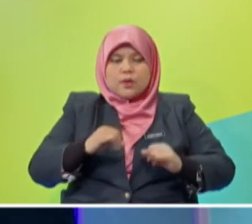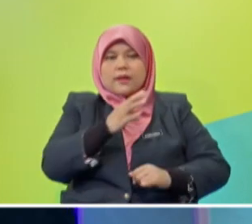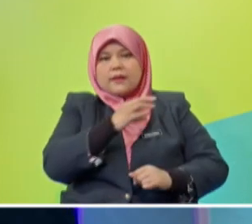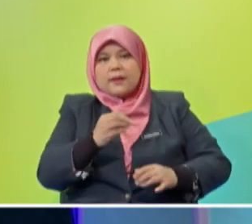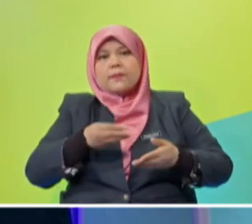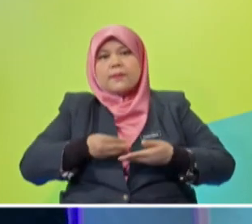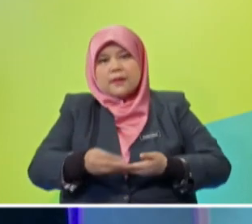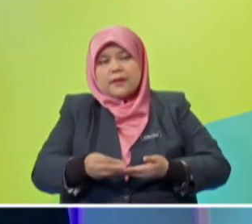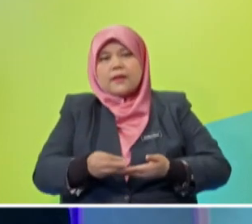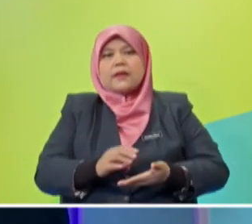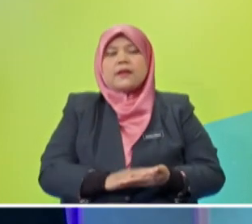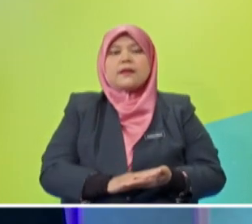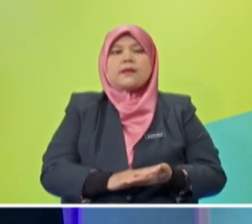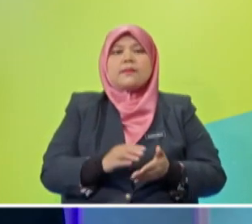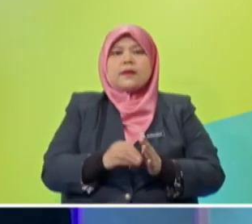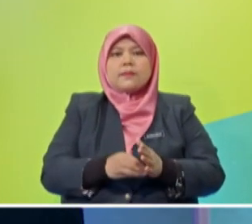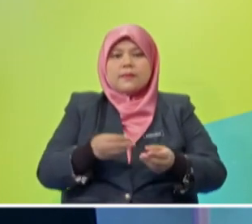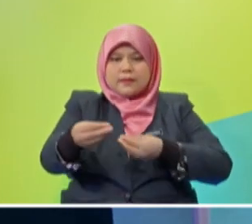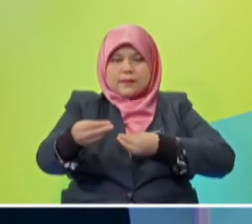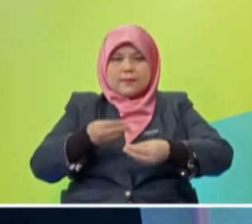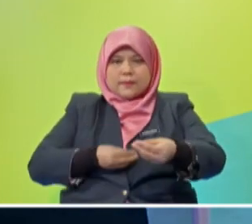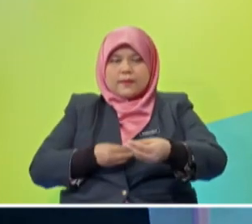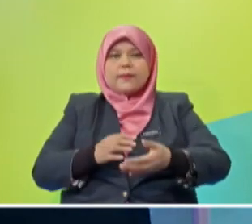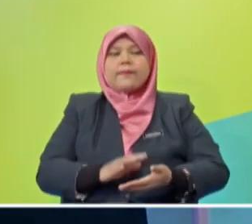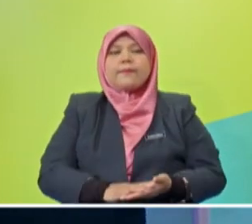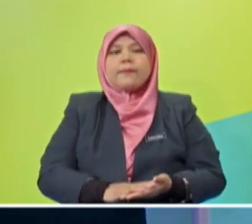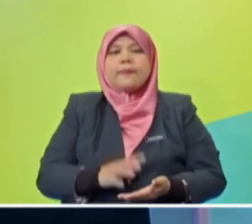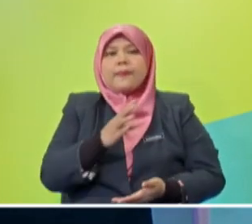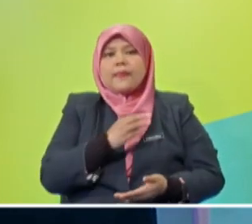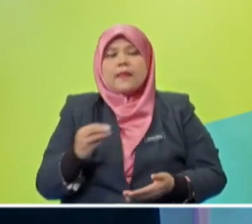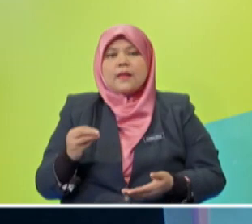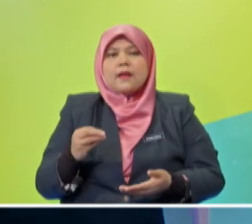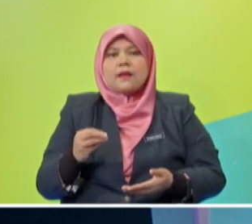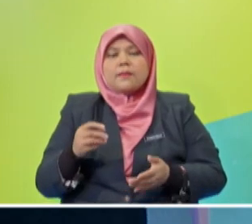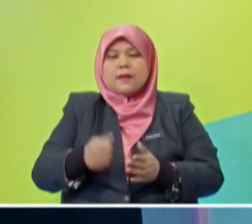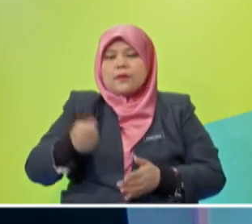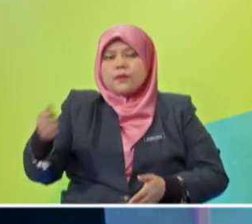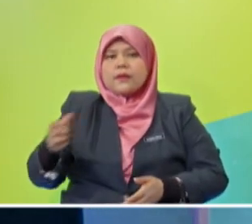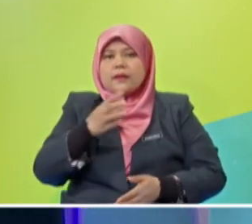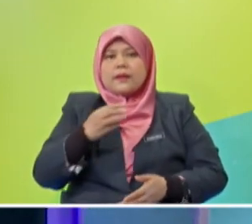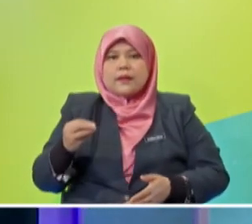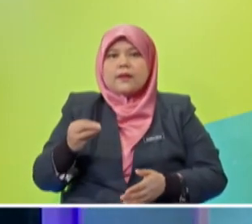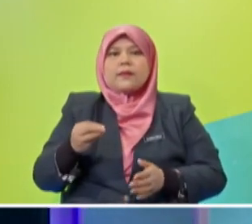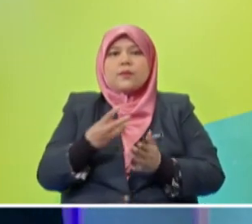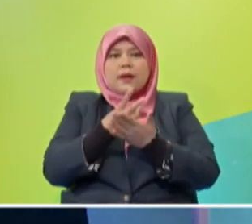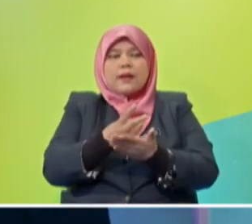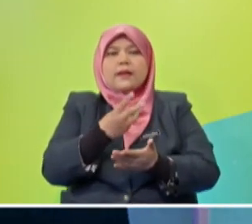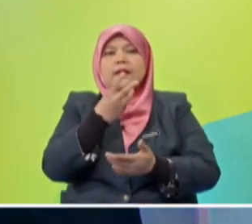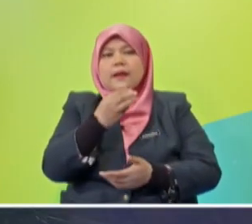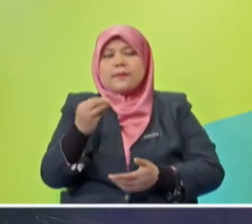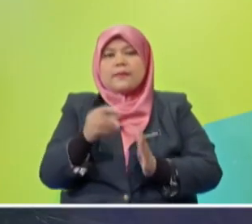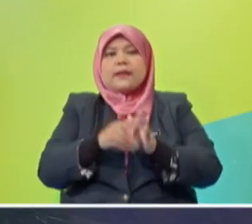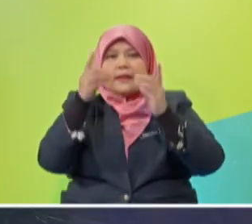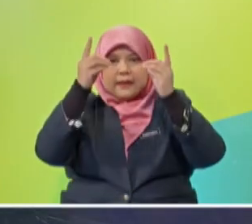Itu melibatkan aktiviti pemberian servis kepada pengguna. Sama juga pengangkutan, kewangan dan pendidikan.